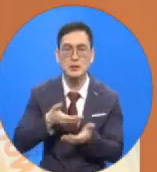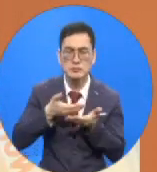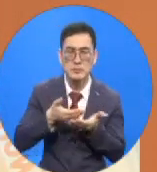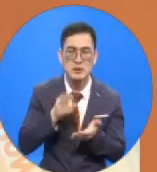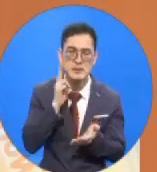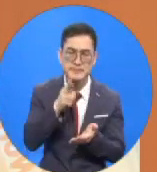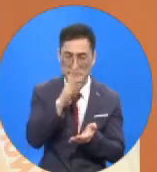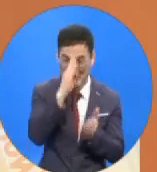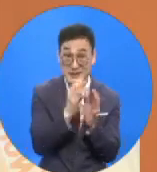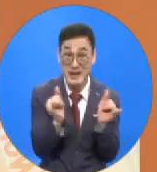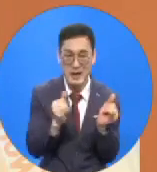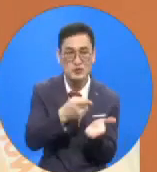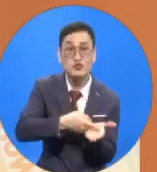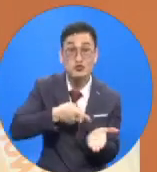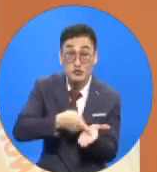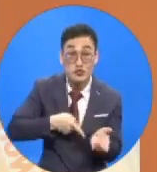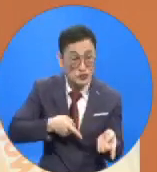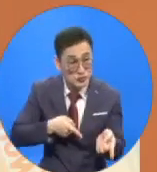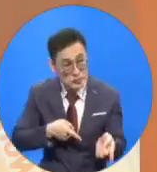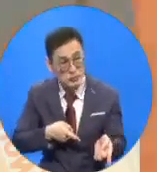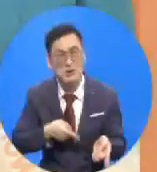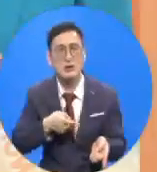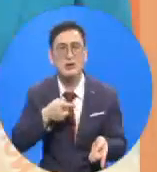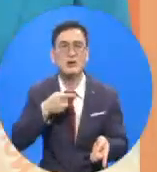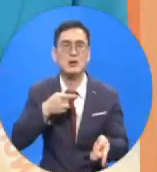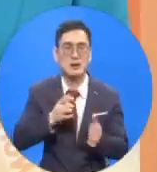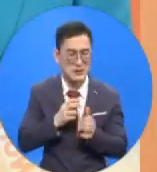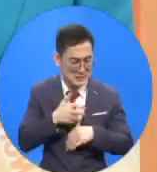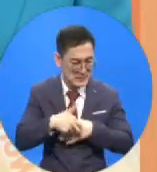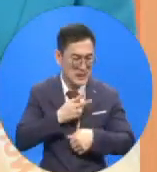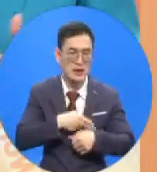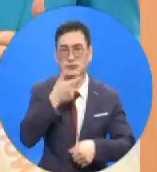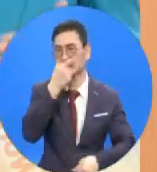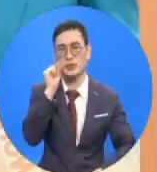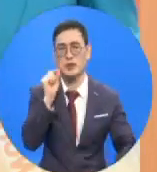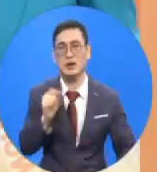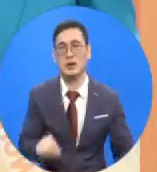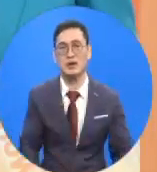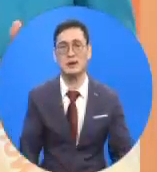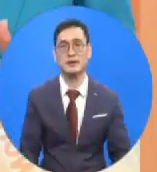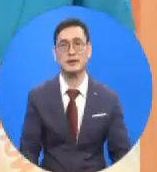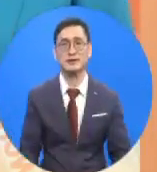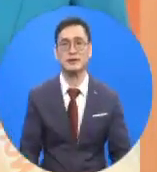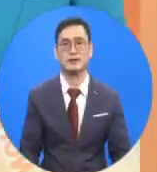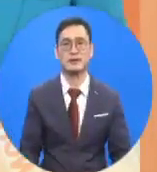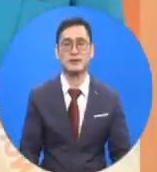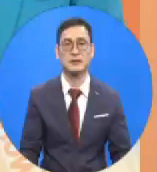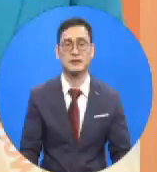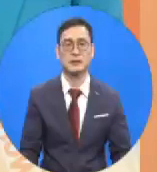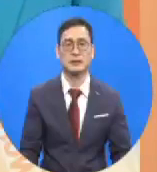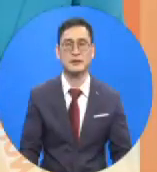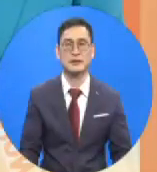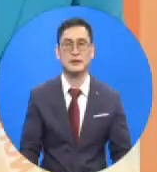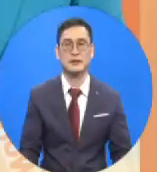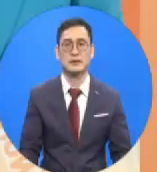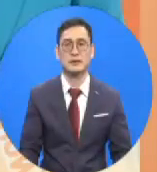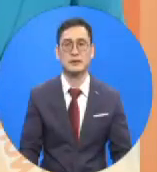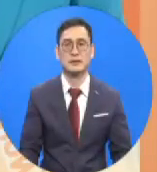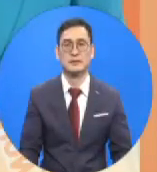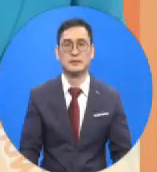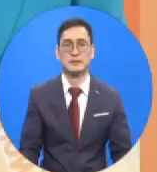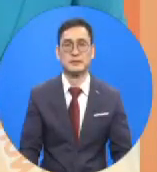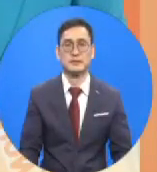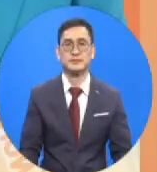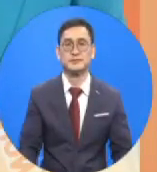전공이 3명이 하는 일을 같이 해야 되기 때문에 많은 환자를 j 체력적으로 받을 수 있는 한계가 있어요 그래서 아마 지금 다른